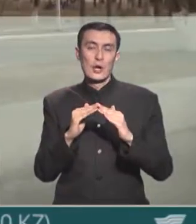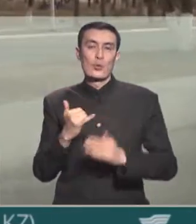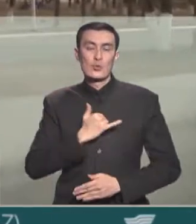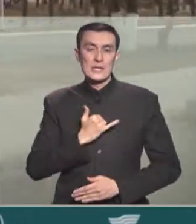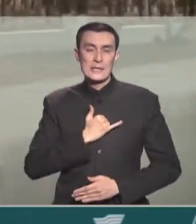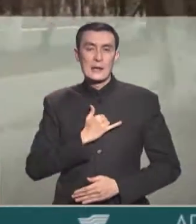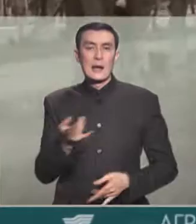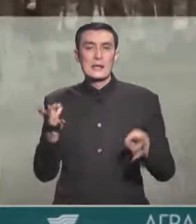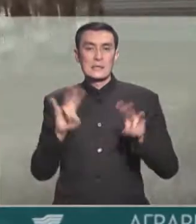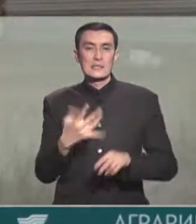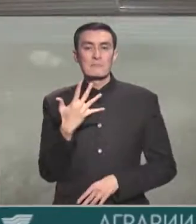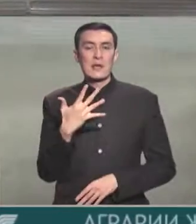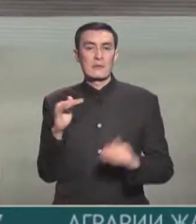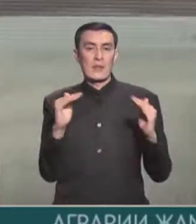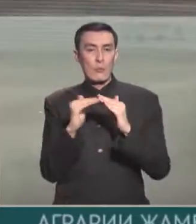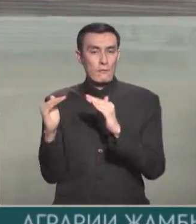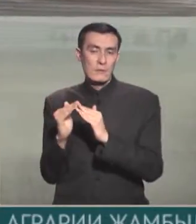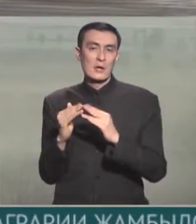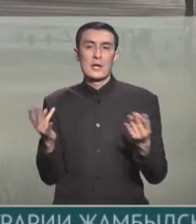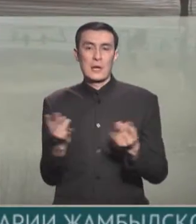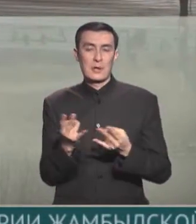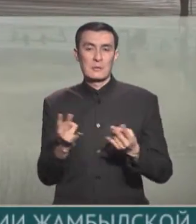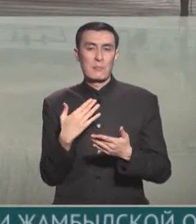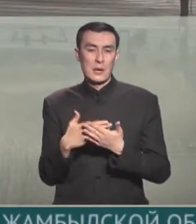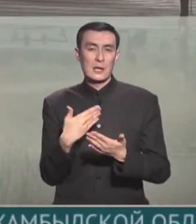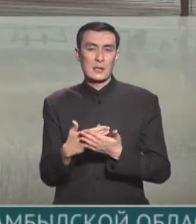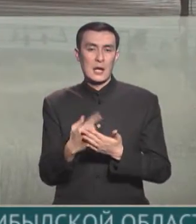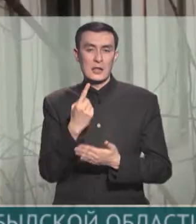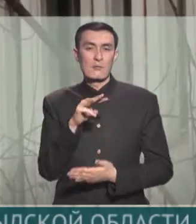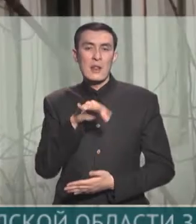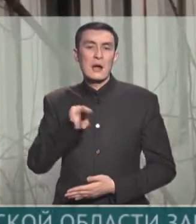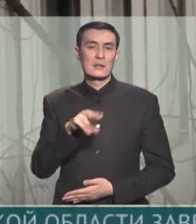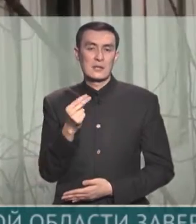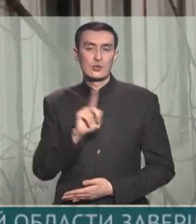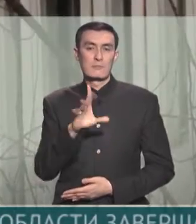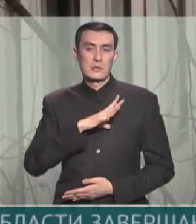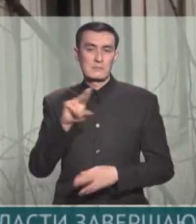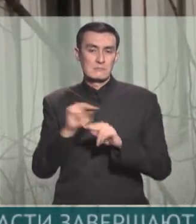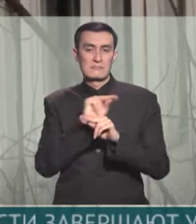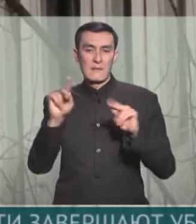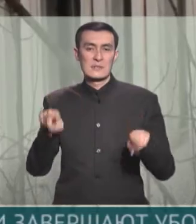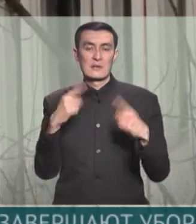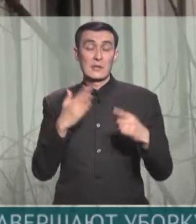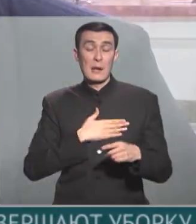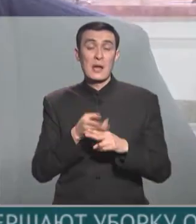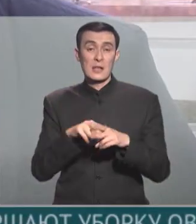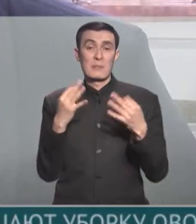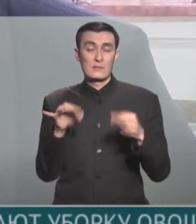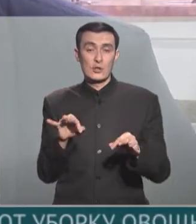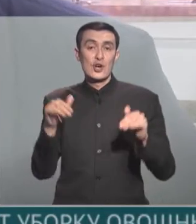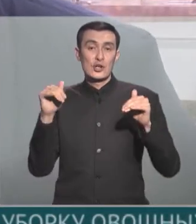нас 5 домов. Необходимо где-то, я думаю, порядка 1 000 000 000 тенге, чтобы их восстановить. Что позволит нам